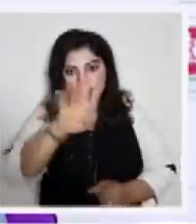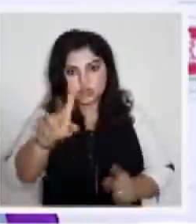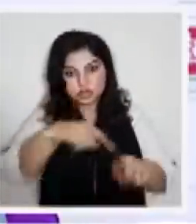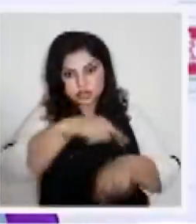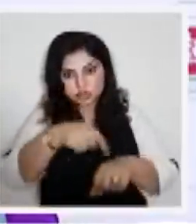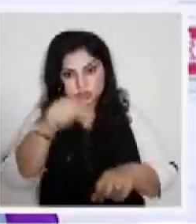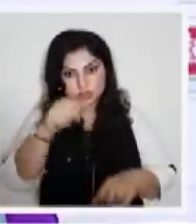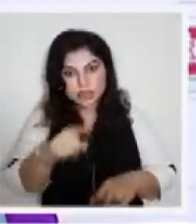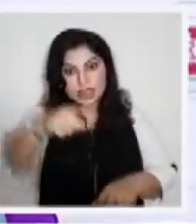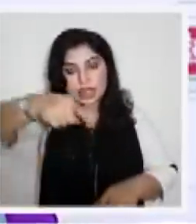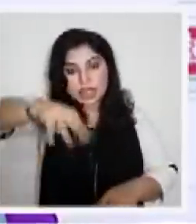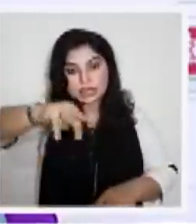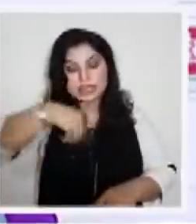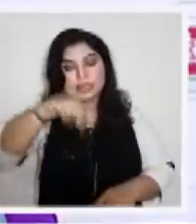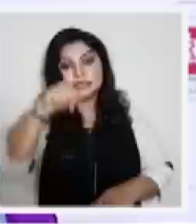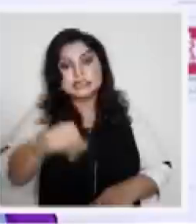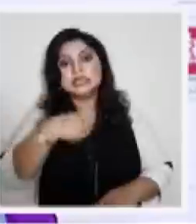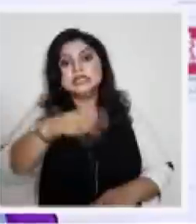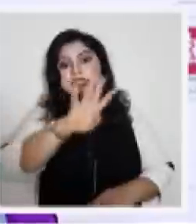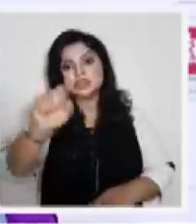যাচ্ছেন 4,217 জন চিকিৎসক।